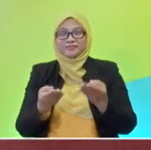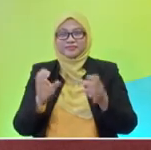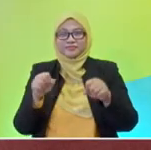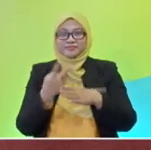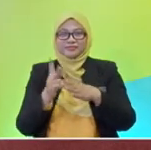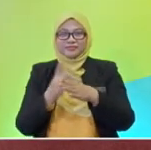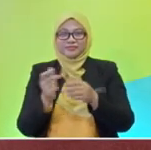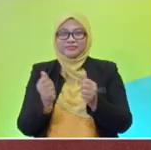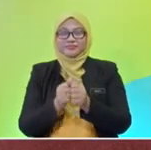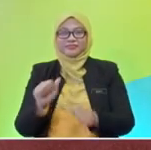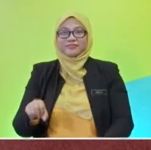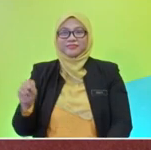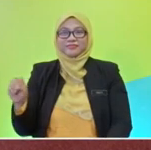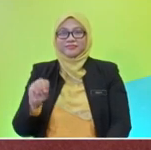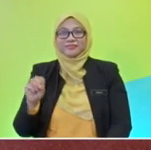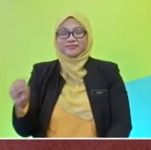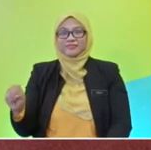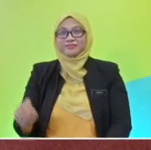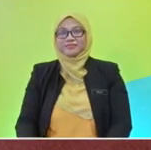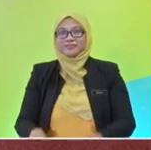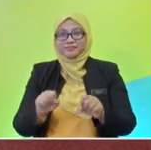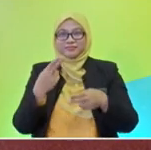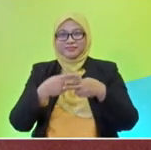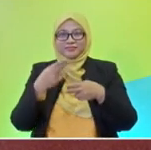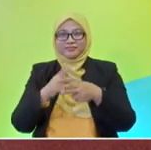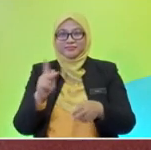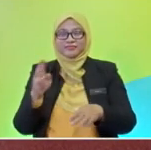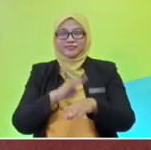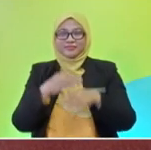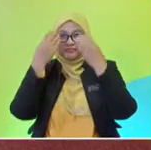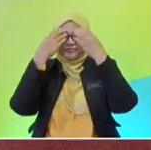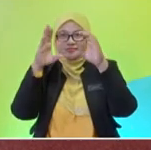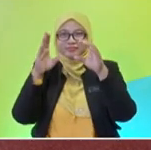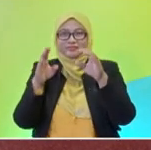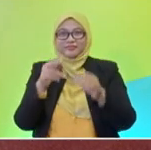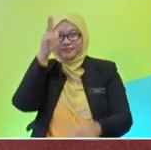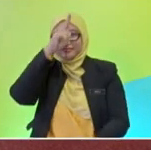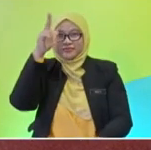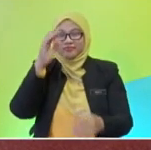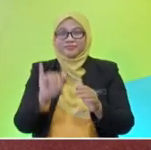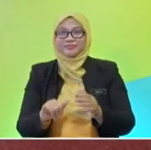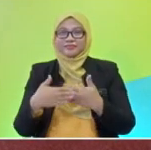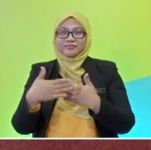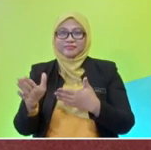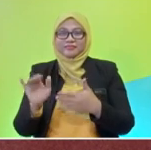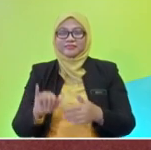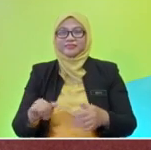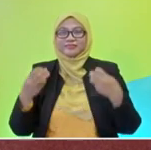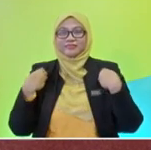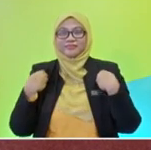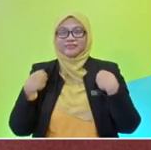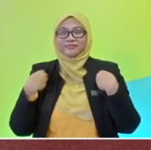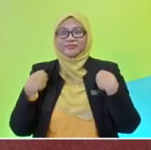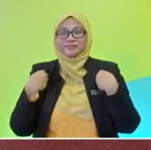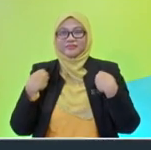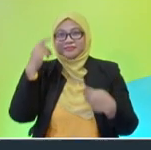boleh namun kan kepada Cikgu dan juga rakar akan di rumah kerajaan yang seterusnya yang wujud di zaman Kerajaan Melayu awal